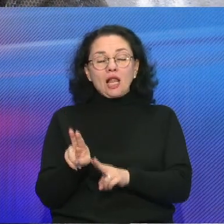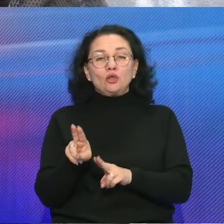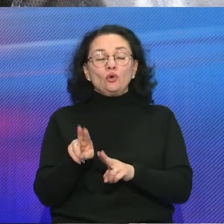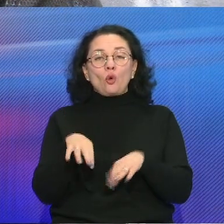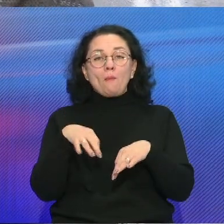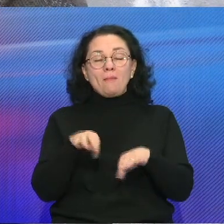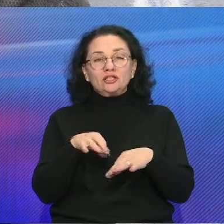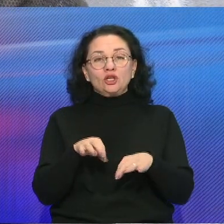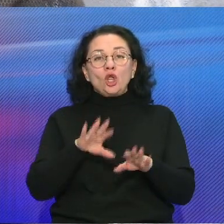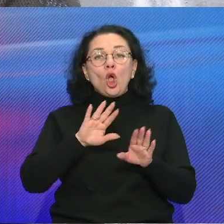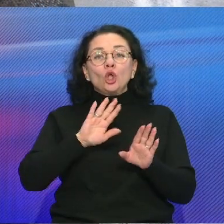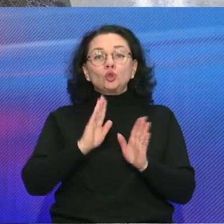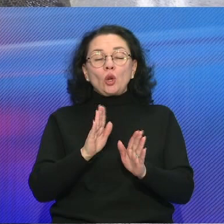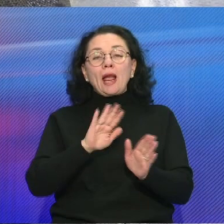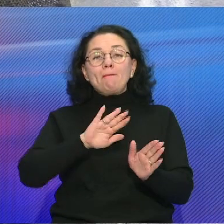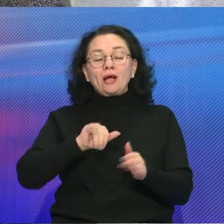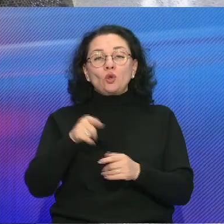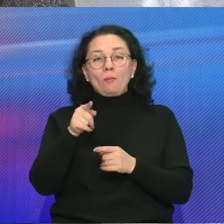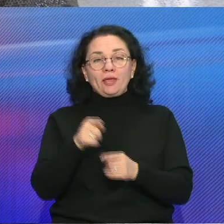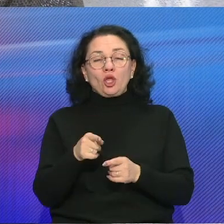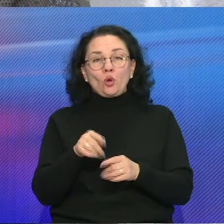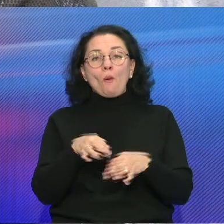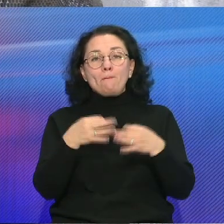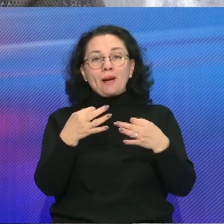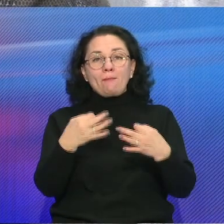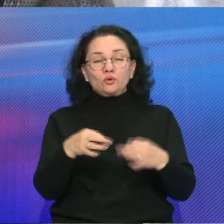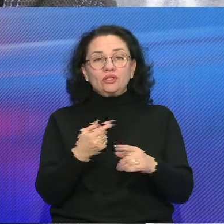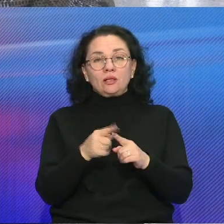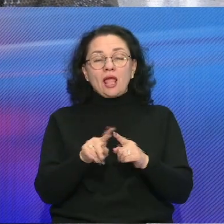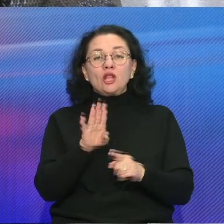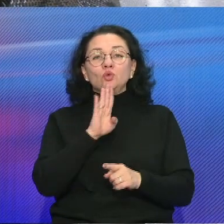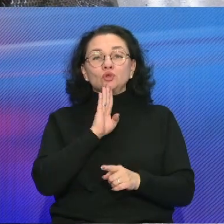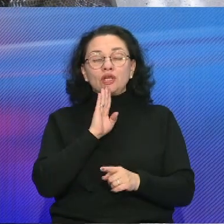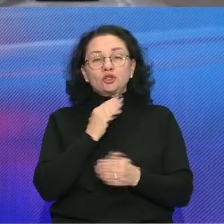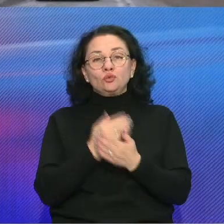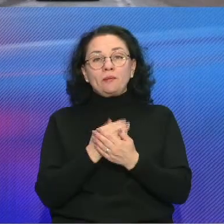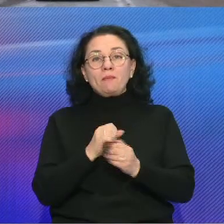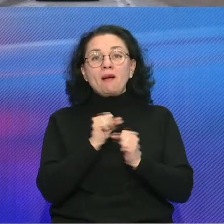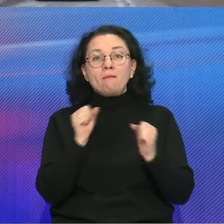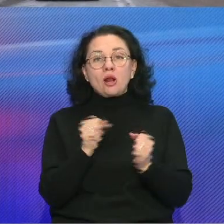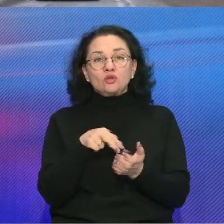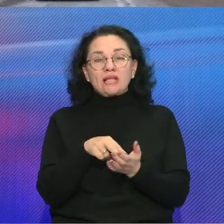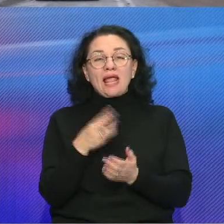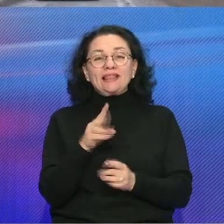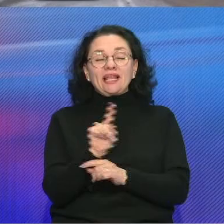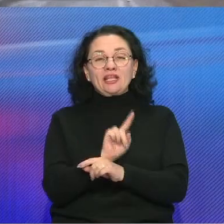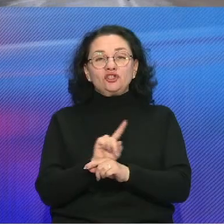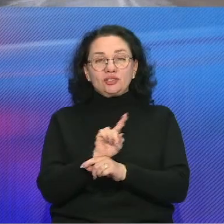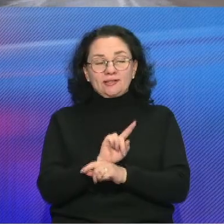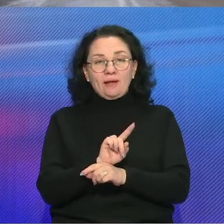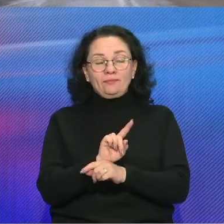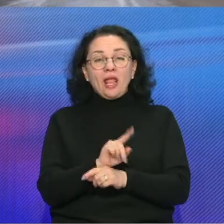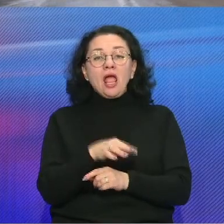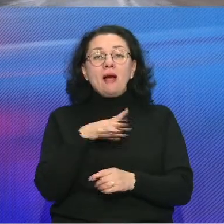а только потом ее оформлять начал. То есть женщина простояла на морозе часа три, наверное. У Держпогранкомітеті отмечають,